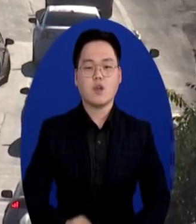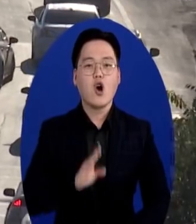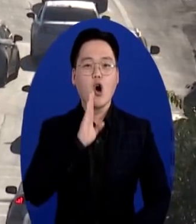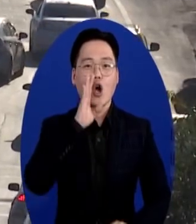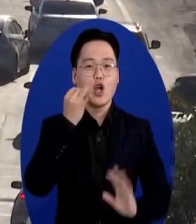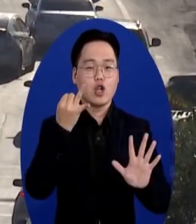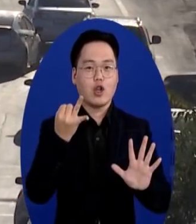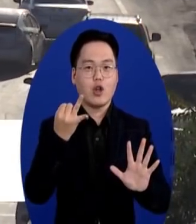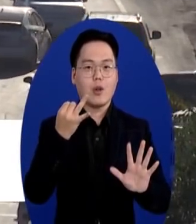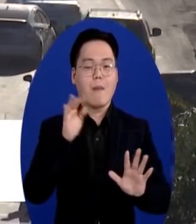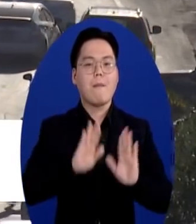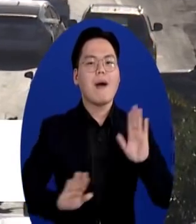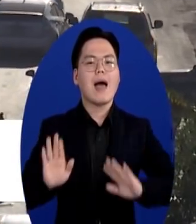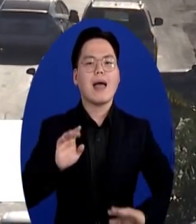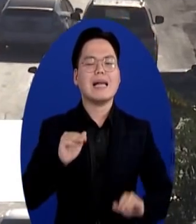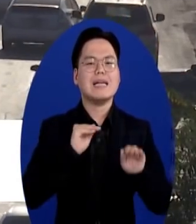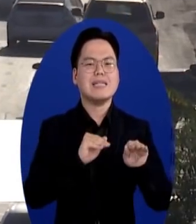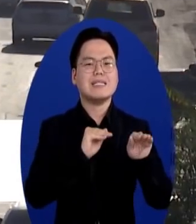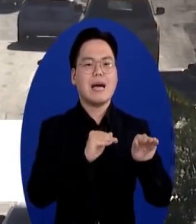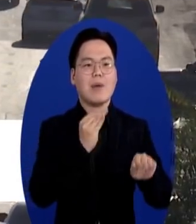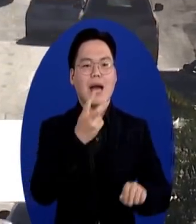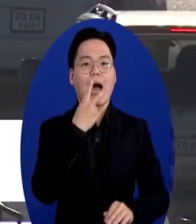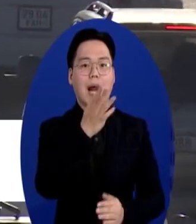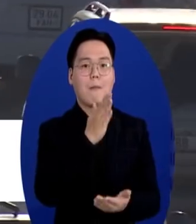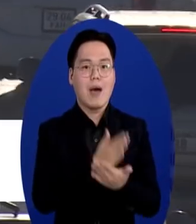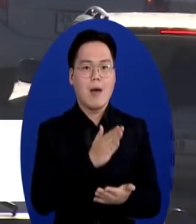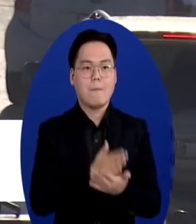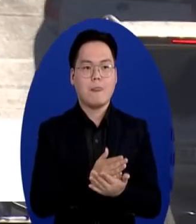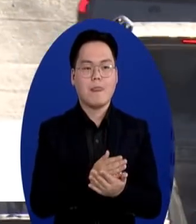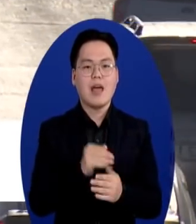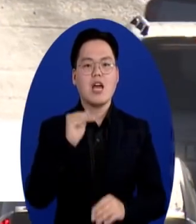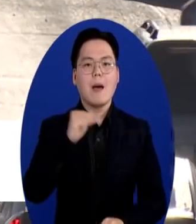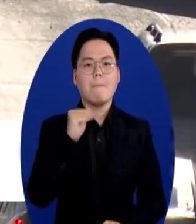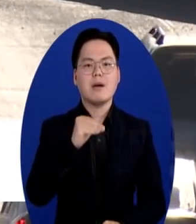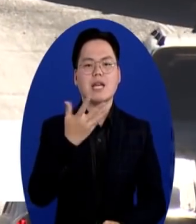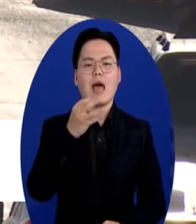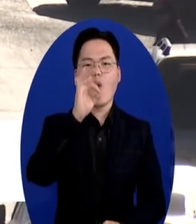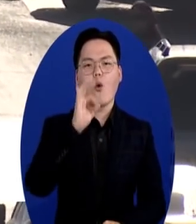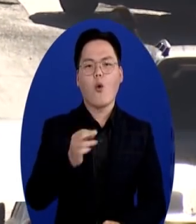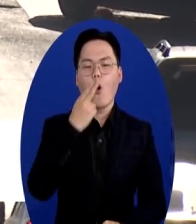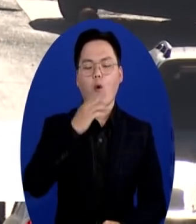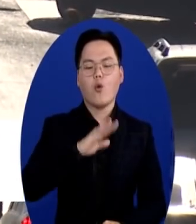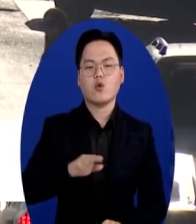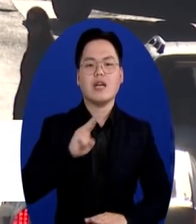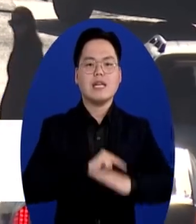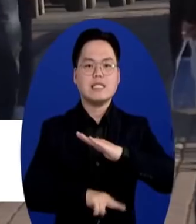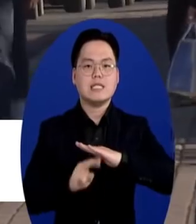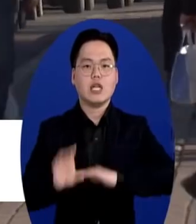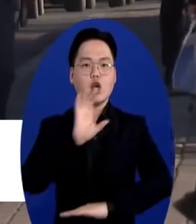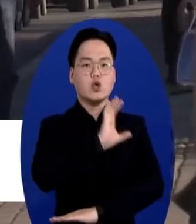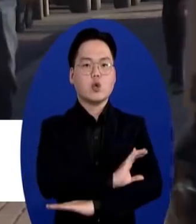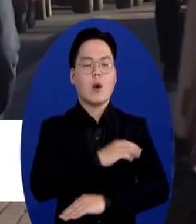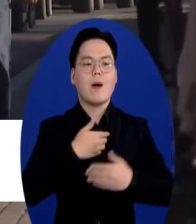Өглөөний 7 цагийн байдлаар замын хөдөлгөөний ачаалл ихтэй байгааг та харж байна. Энэ автомашинуудын 50 гаруй хувь нь хүүхдээ сургууль цэцэрлэгэд нь хүргэж өгөх гэж